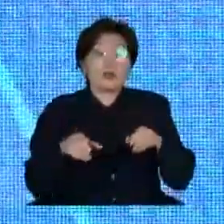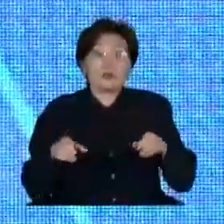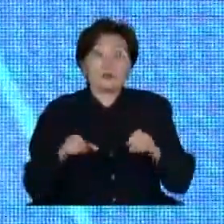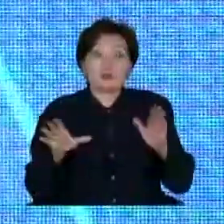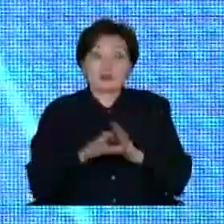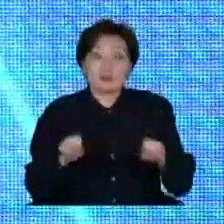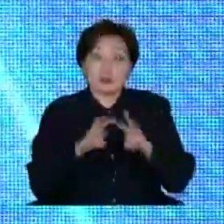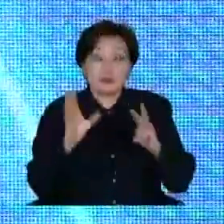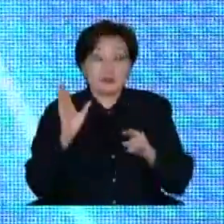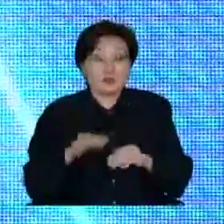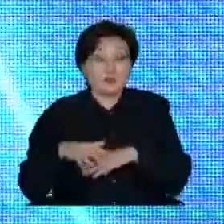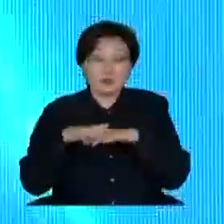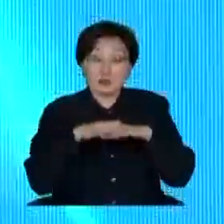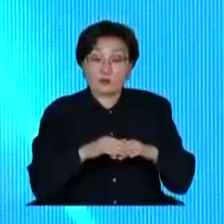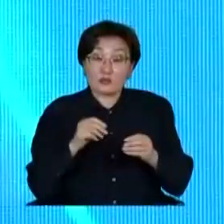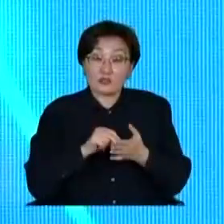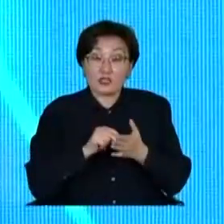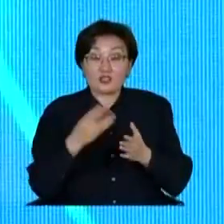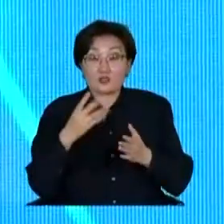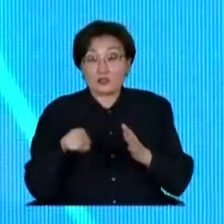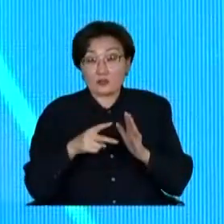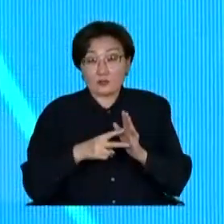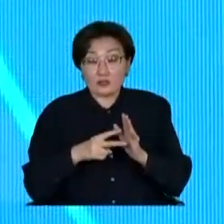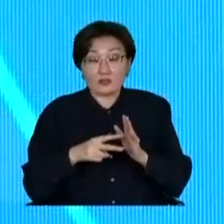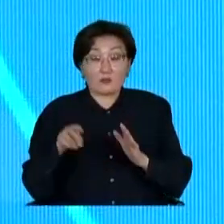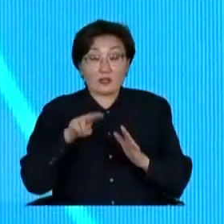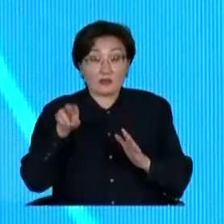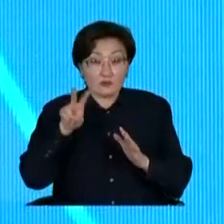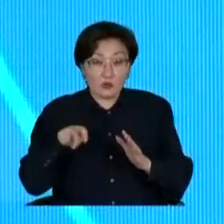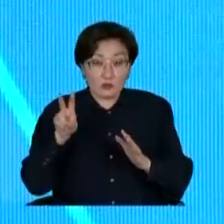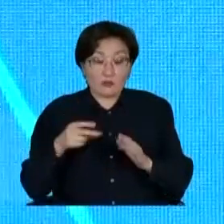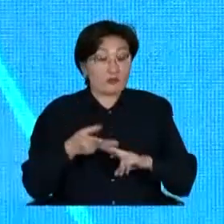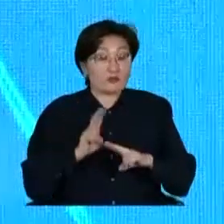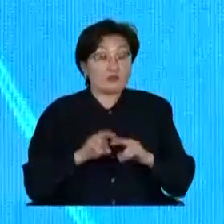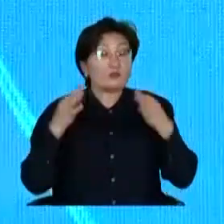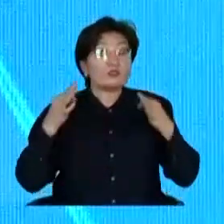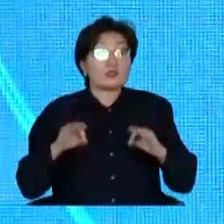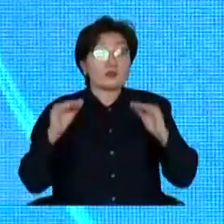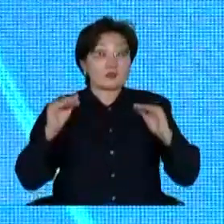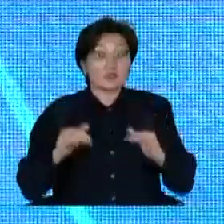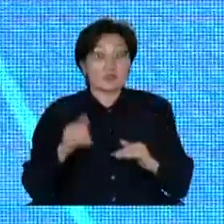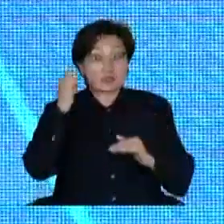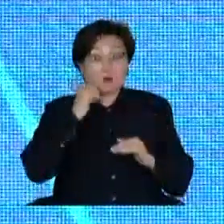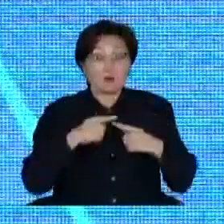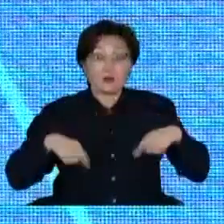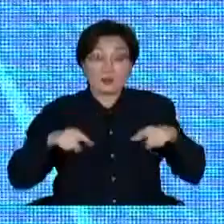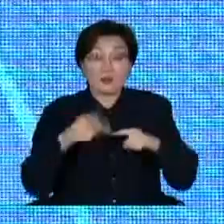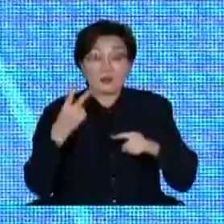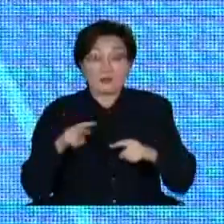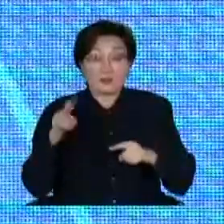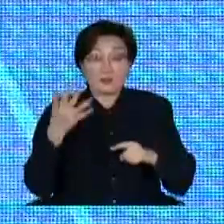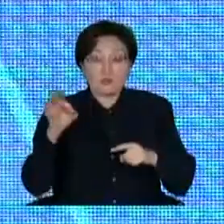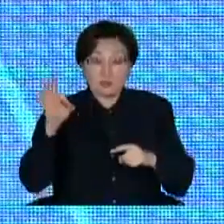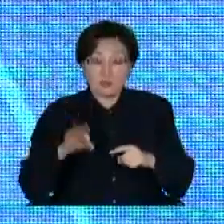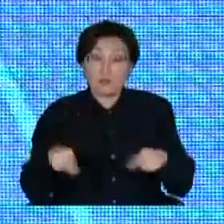электроэнергии будут привлечены инвестиции на сумму 4,7 миллиардов долларов, которые позволят снизить износ станции на